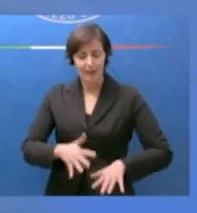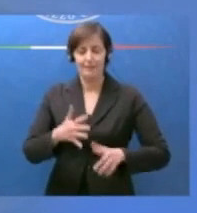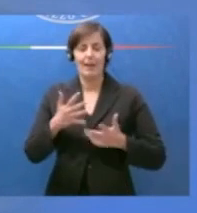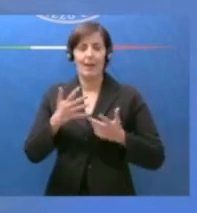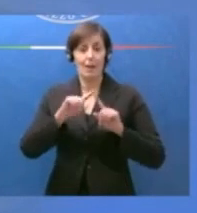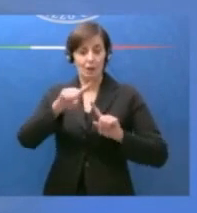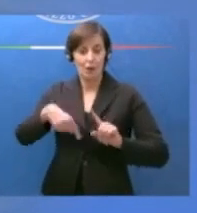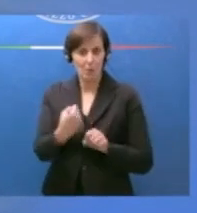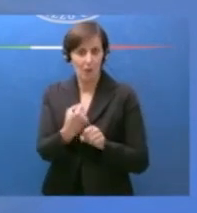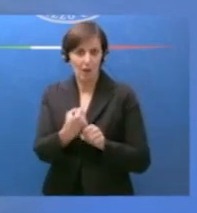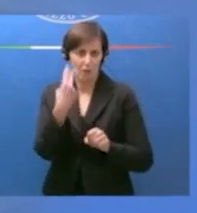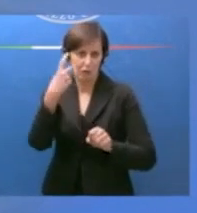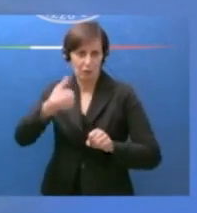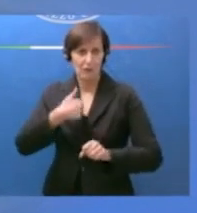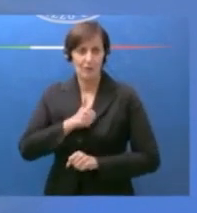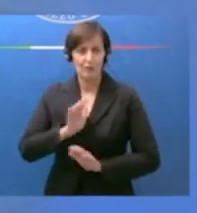anche da solo.